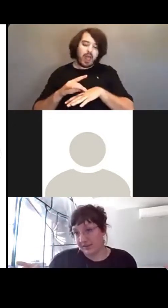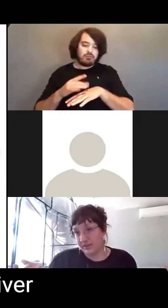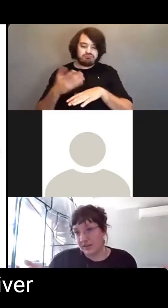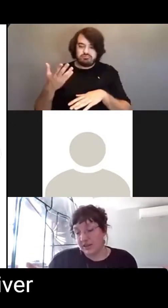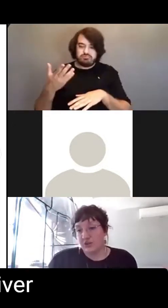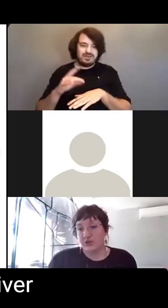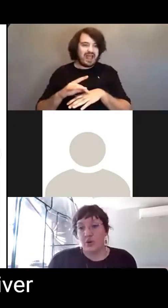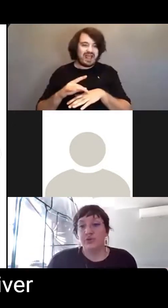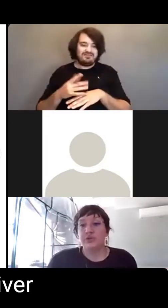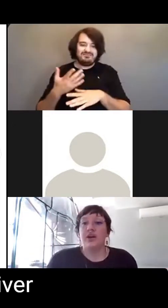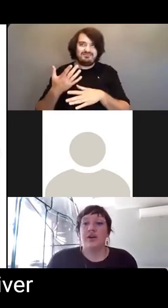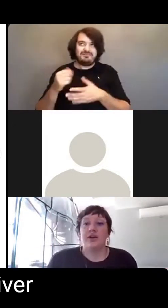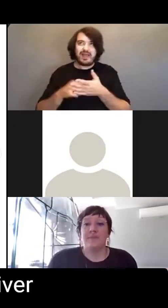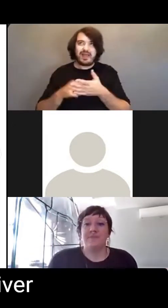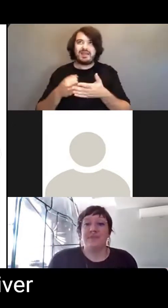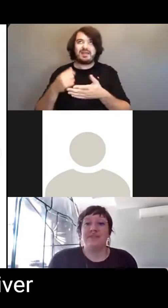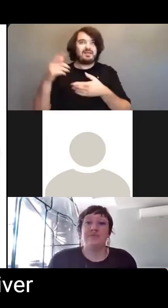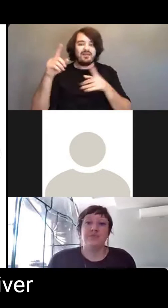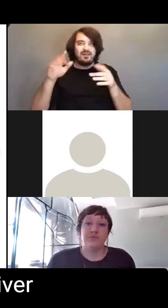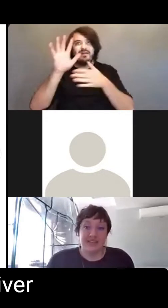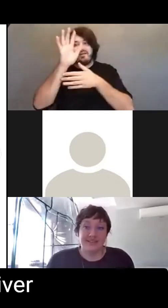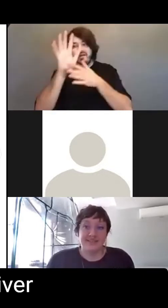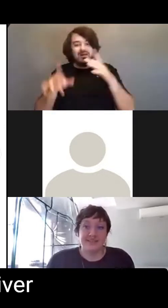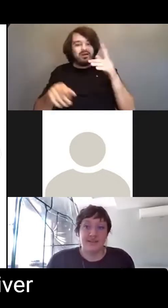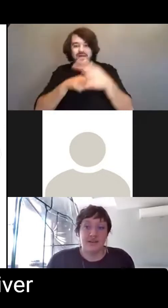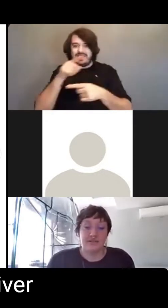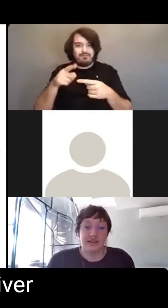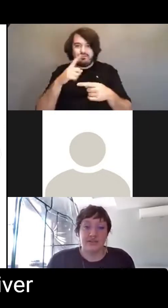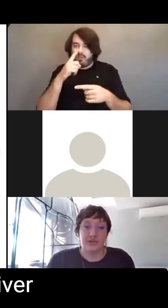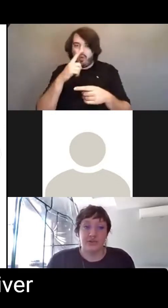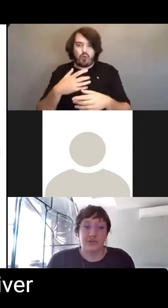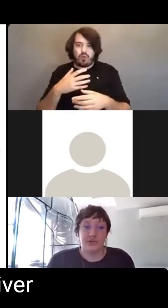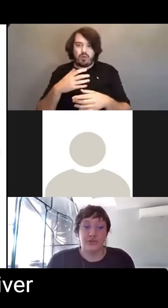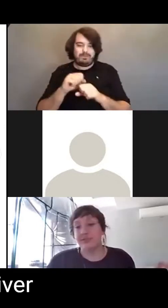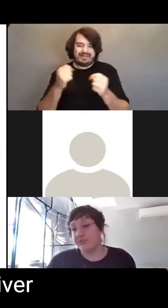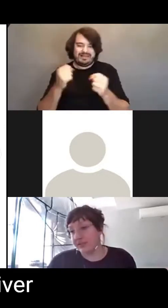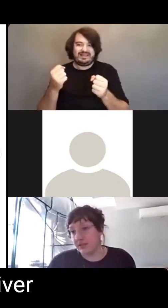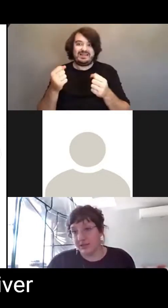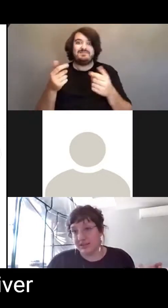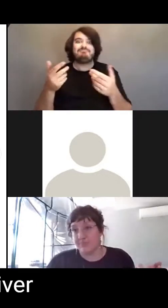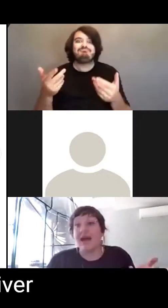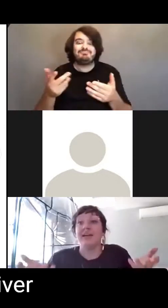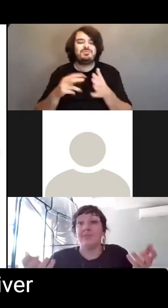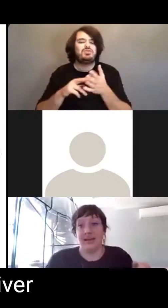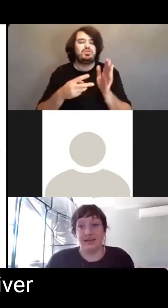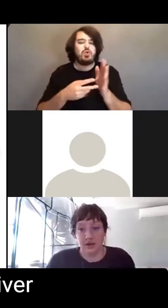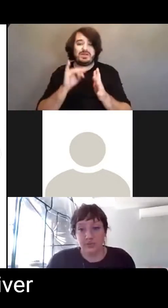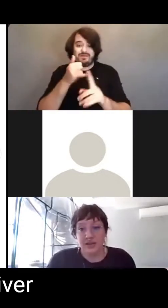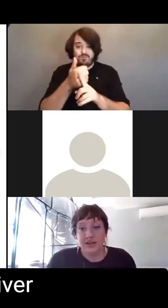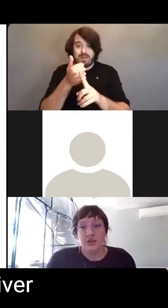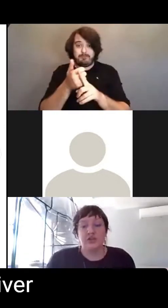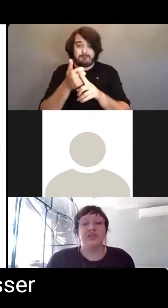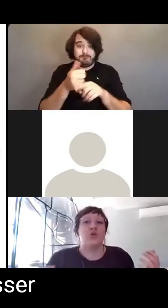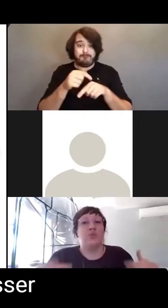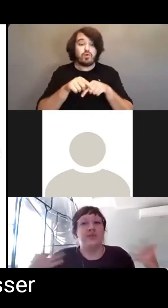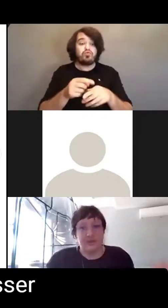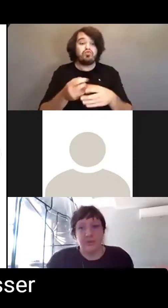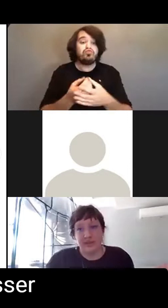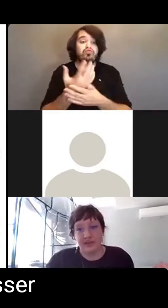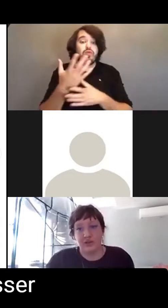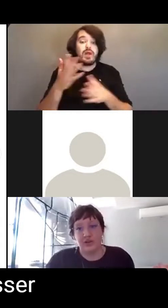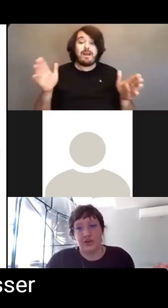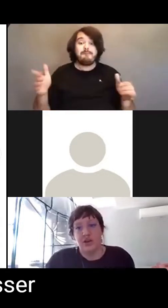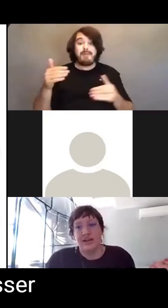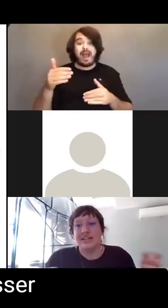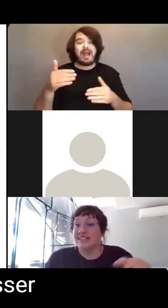faire. Donc, si vous êtes en train de cultiver dans des bacs, par exemple, là, c'est encore plus